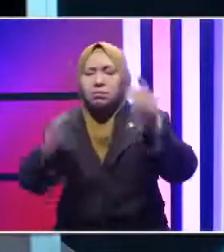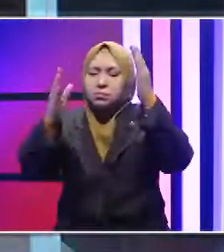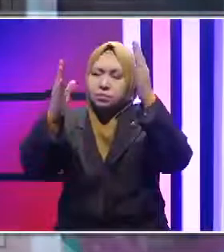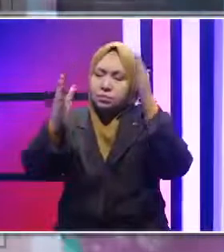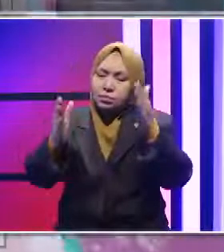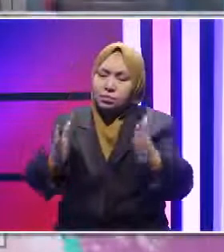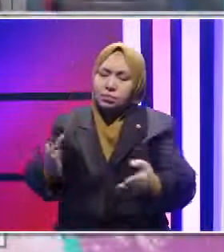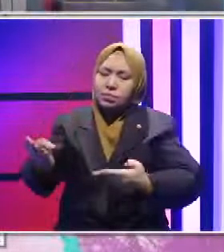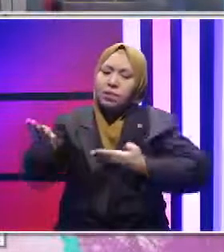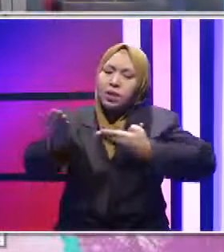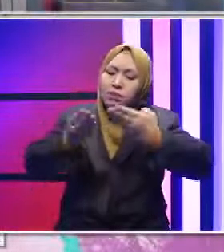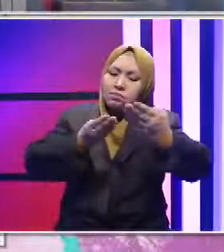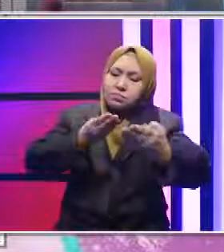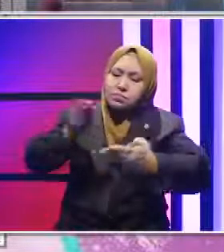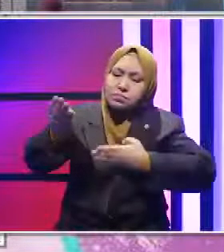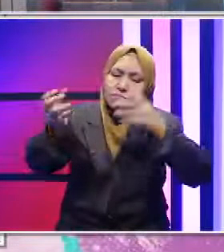الأبرار لفي